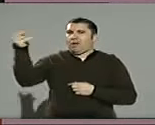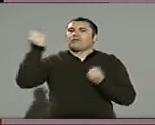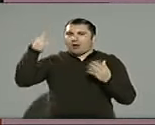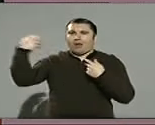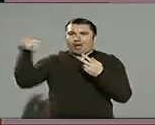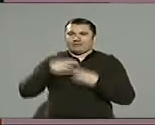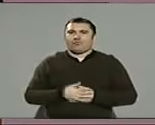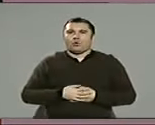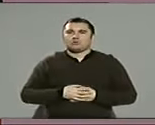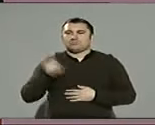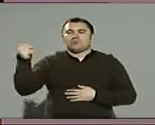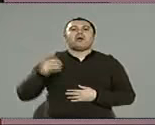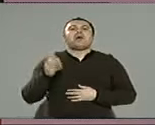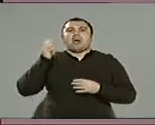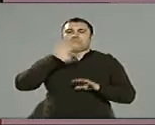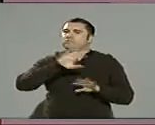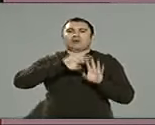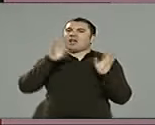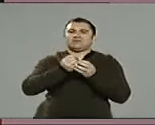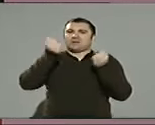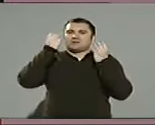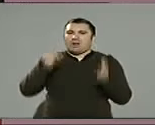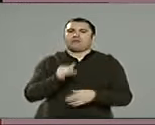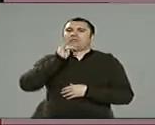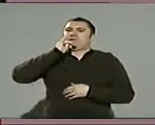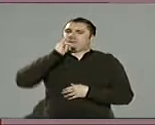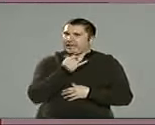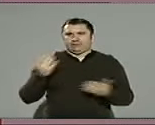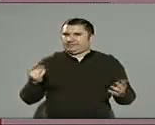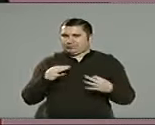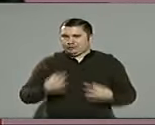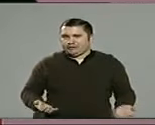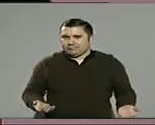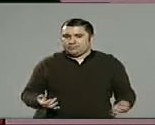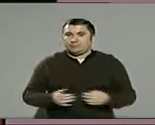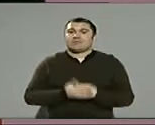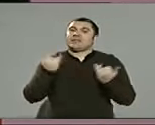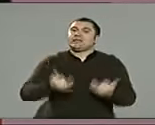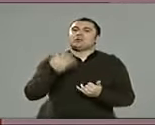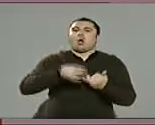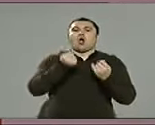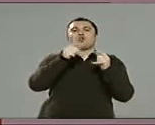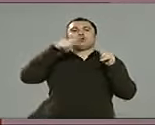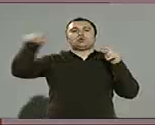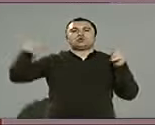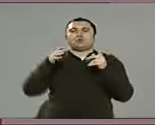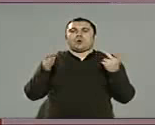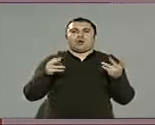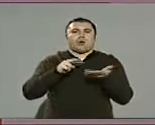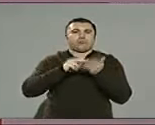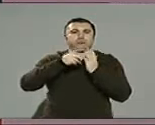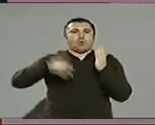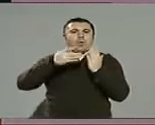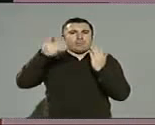zitiere, ganz klar, nein. Was wir brauchen, ist jetzt ein echtes Konjunkturprogramm für die Durchsetzung der